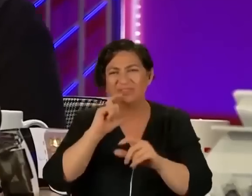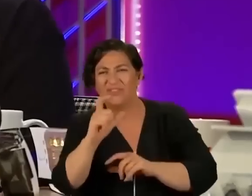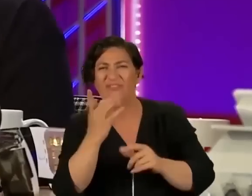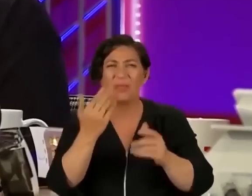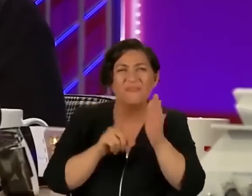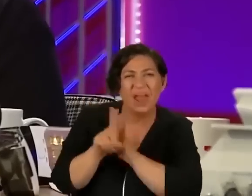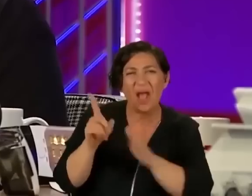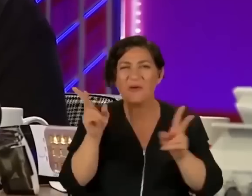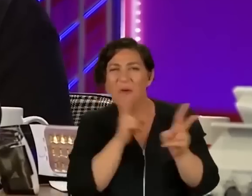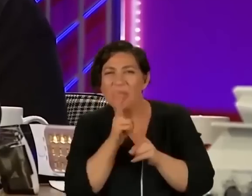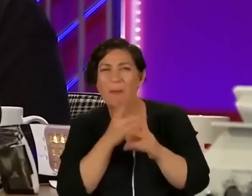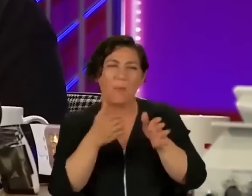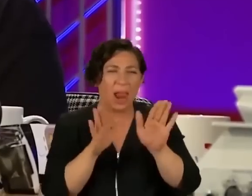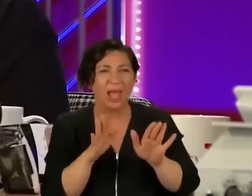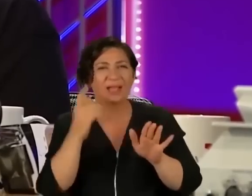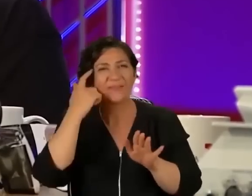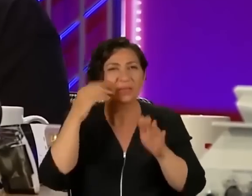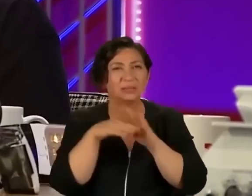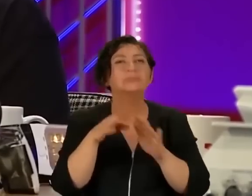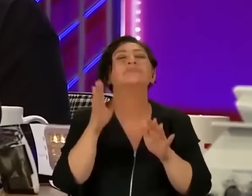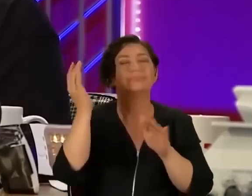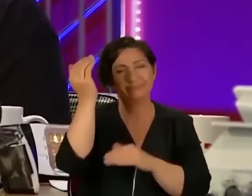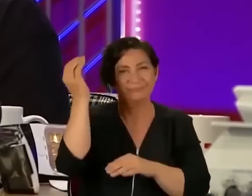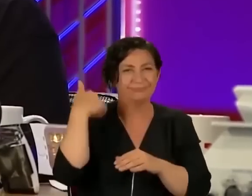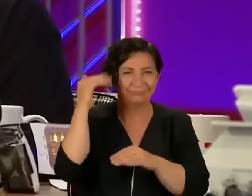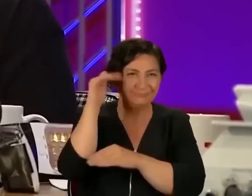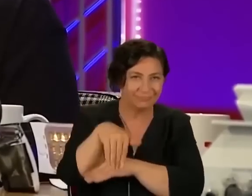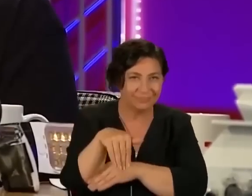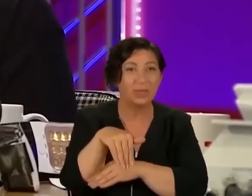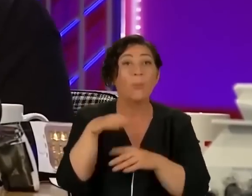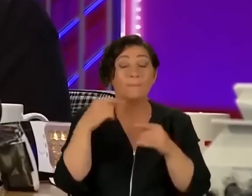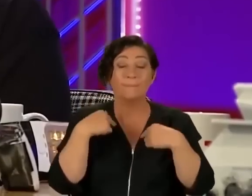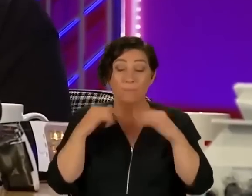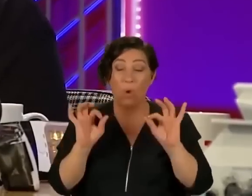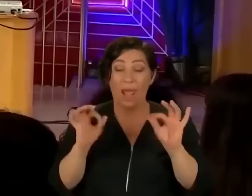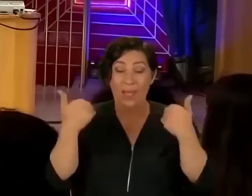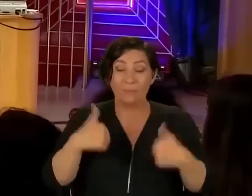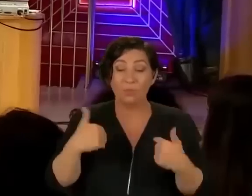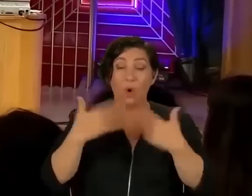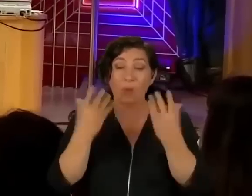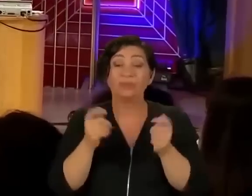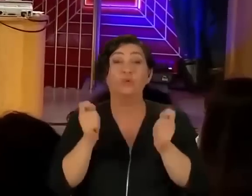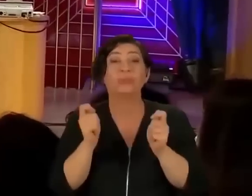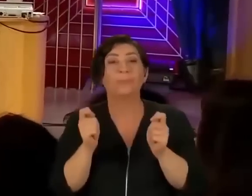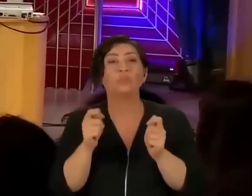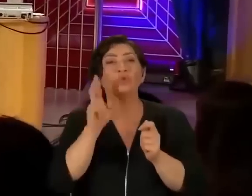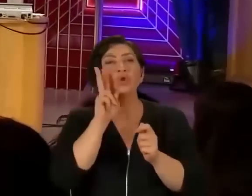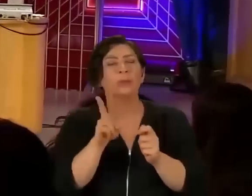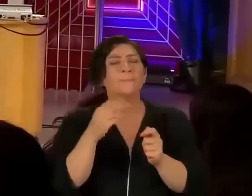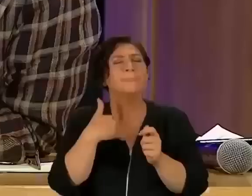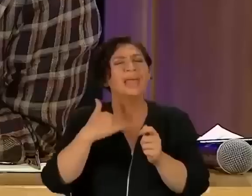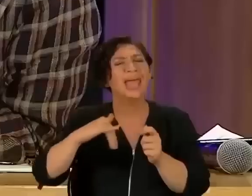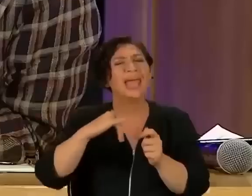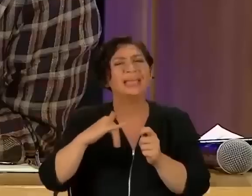çok fırlama, komedyen dediğim böyle olur diye bir kafaya girdim. Öyle bir şey olmuyor. Ben neysem öyle olmak zorundayım. Bunu gördüm. O yüzden bana